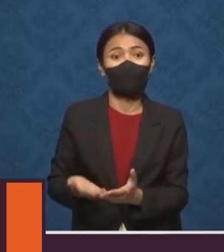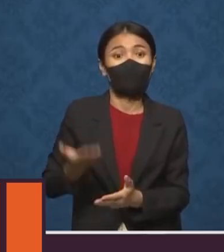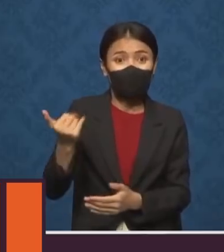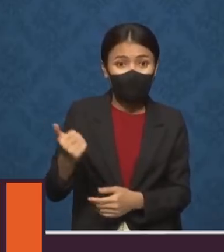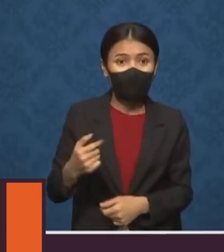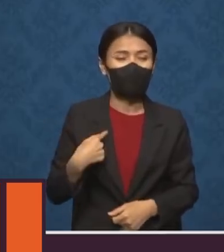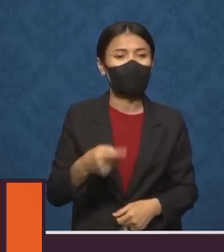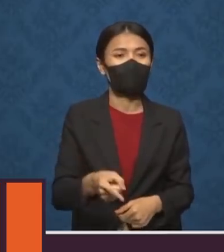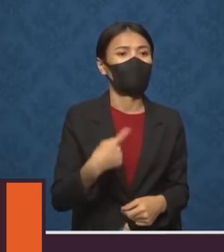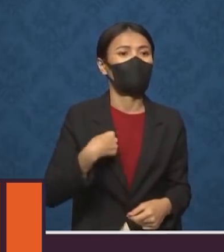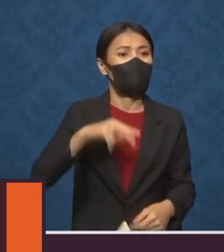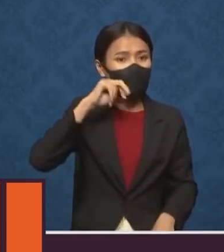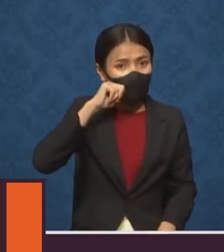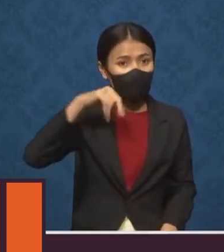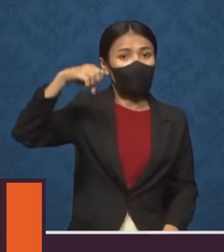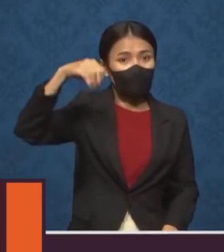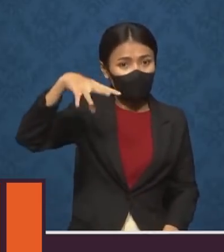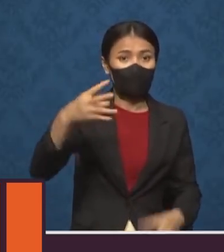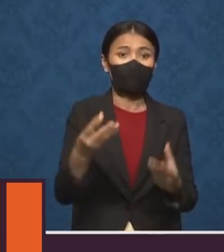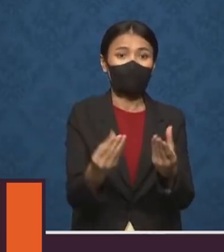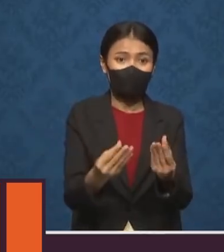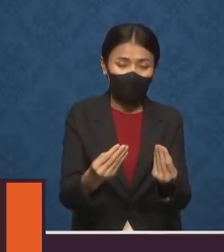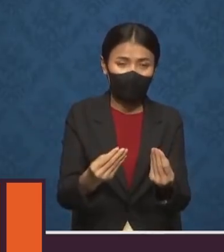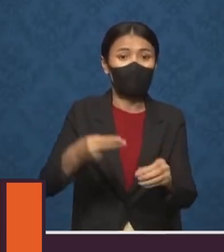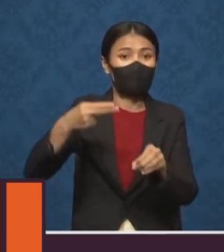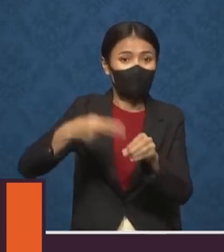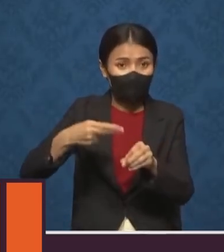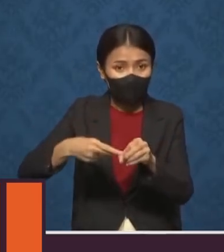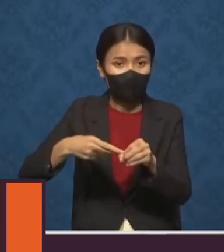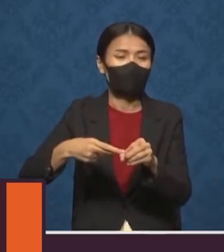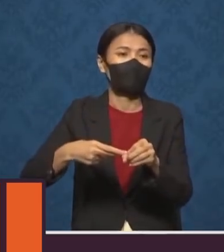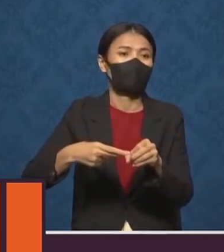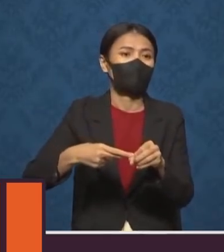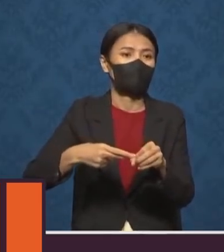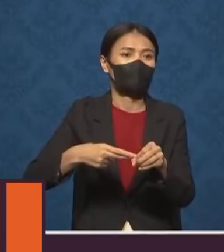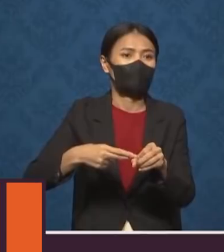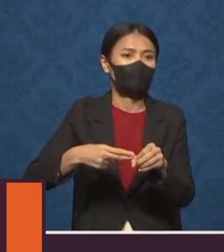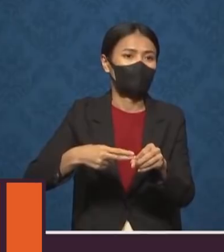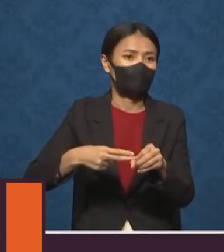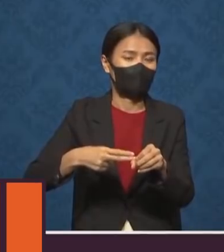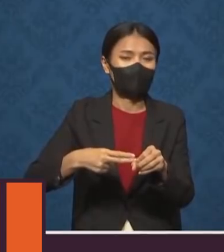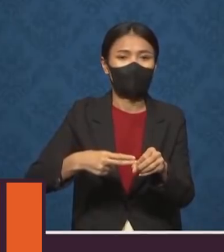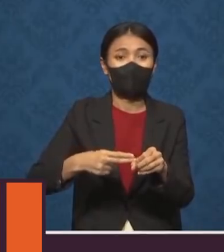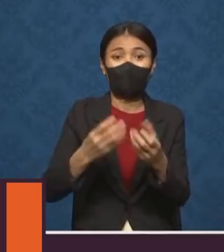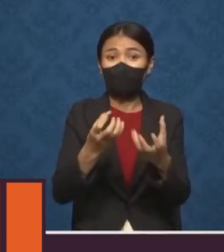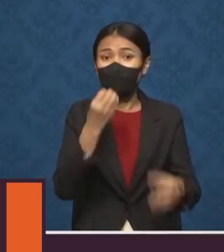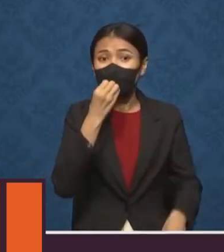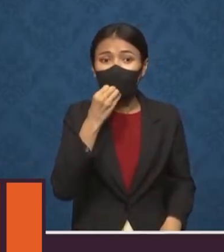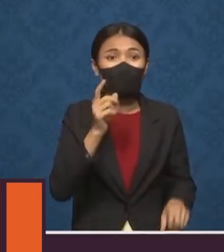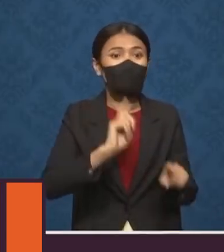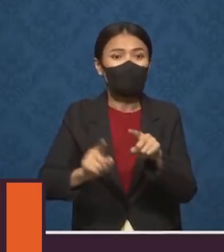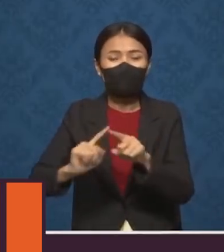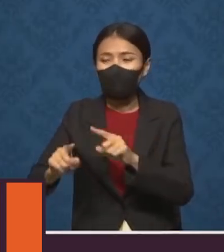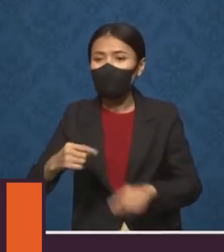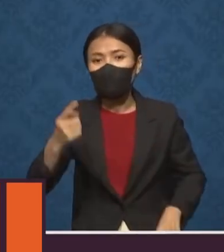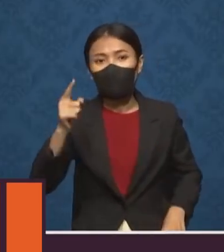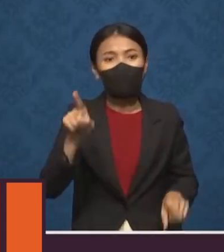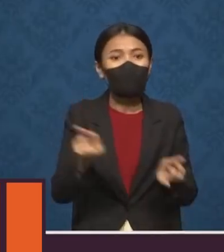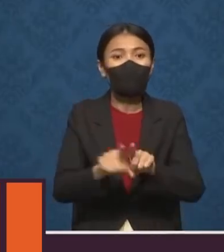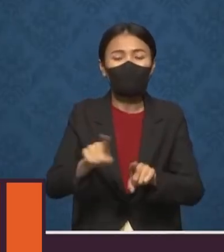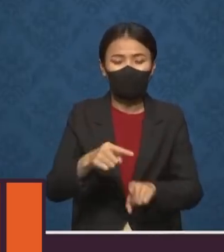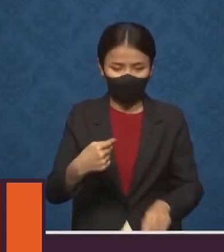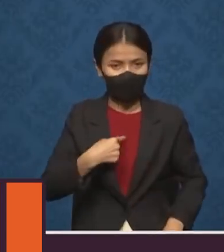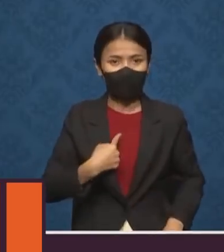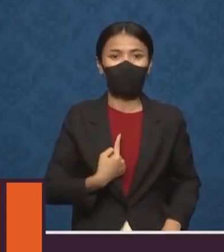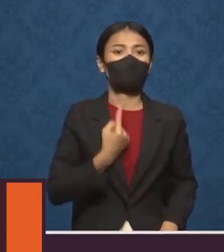น้ำไฟฟ้าที่ดินพลังงานและผูกขาดความมั่นคงทางอาหารผู้ค่าสาธารณูปโภค